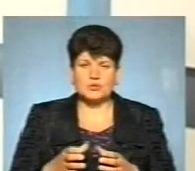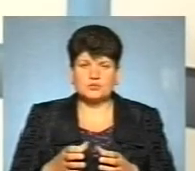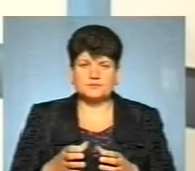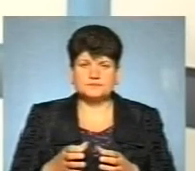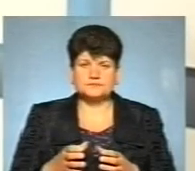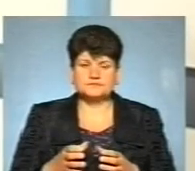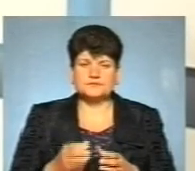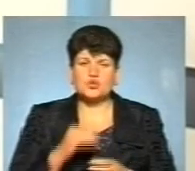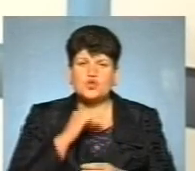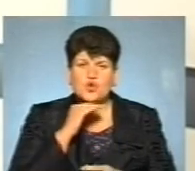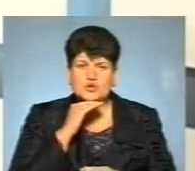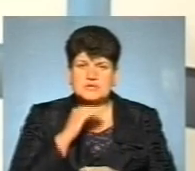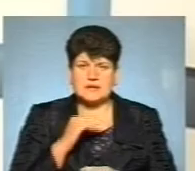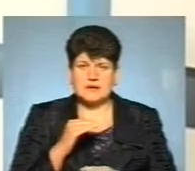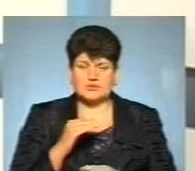охоплюють достатню